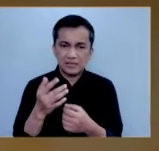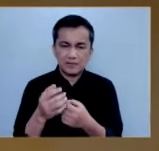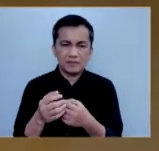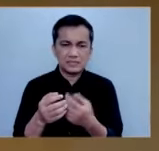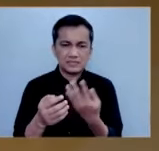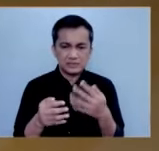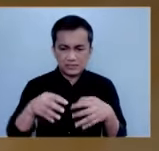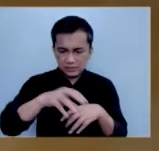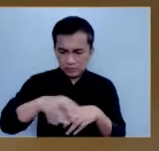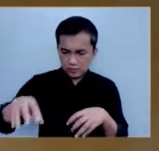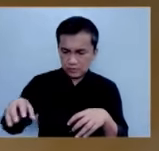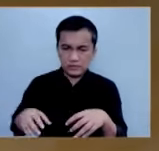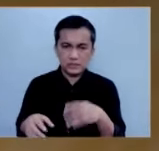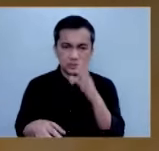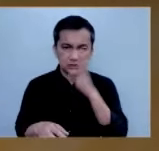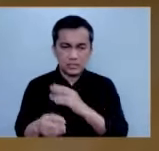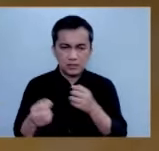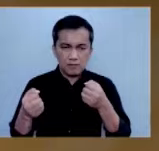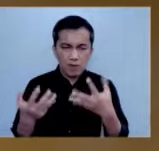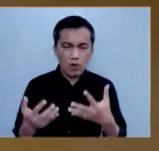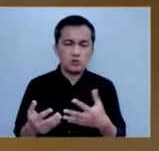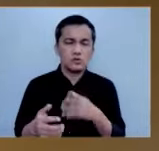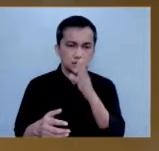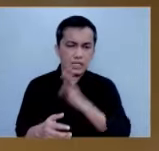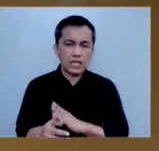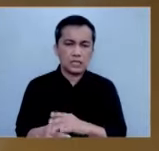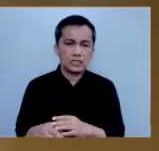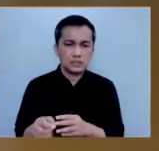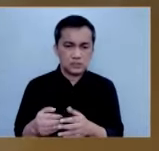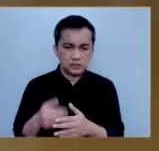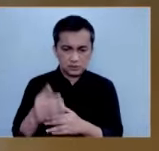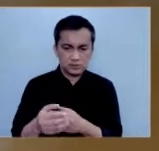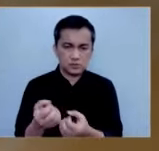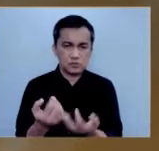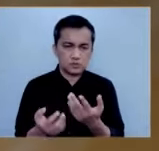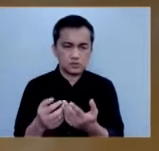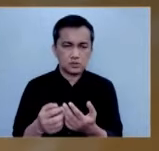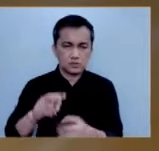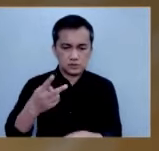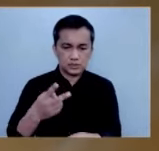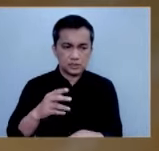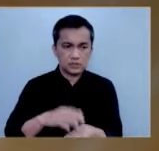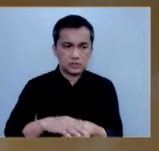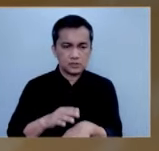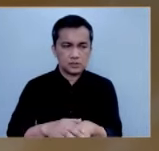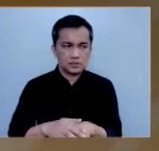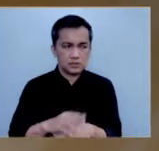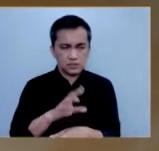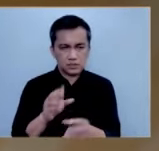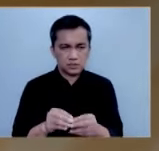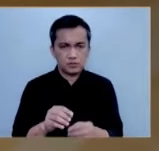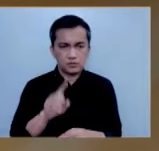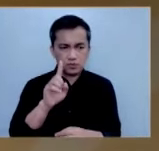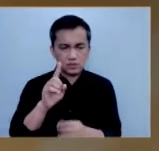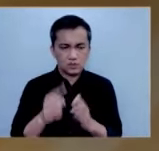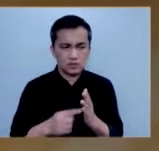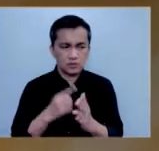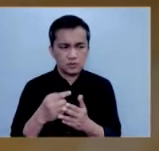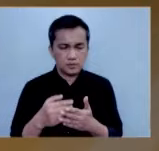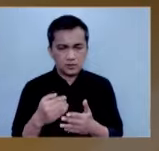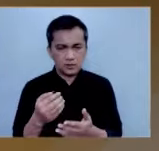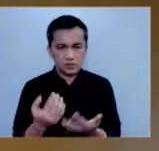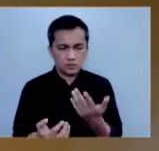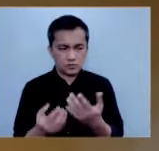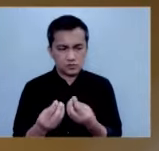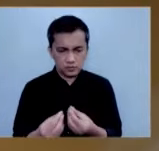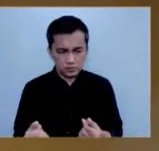na establishmento. Sinundan yan ng sunog na umabot sa ikalawang alarma. Inabot ng mahigit isang oras bago naapula ang apoy.